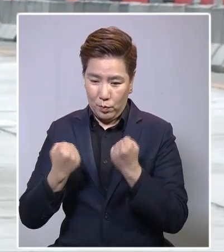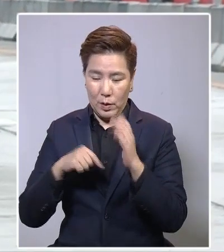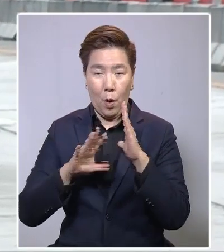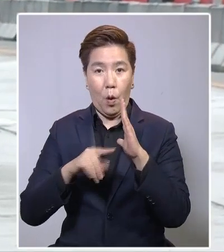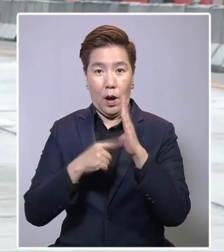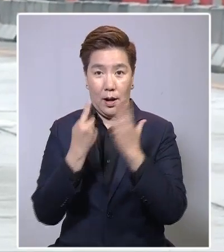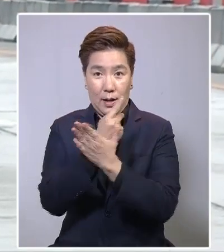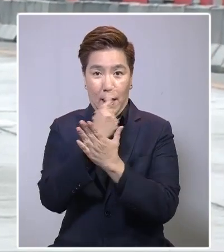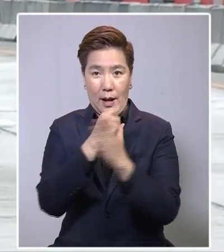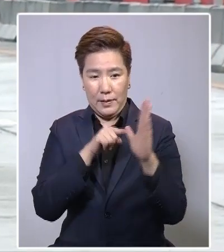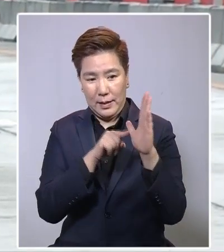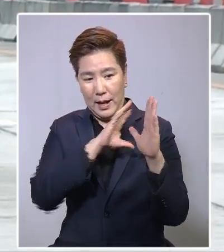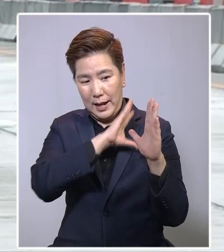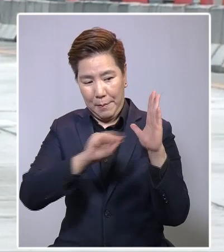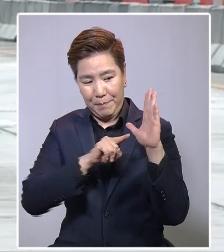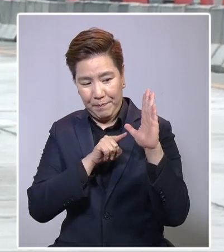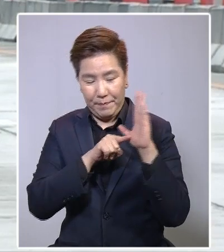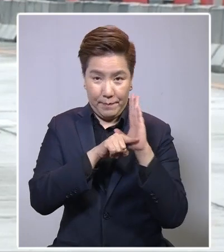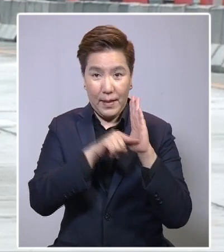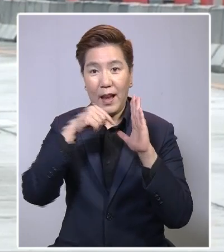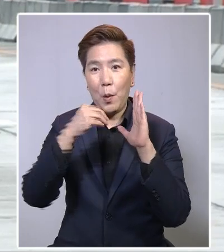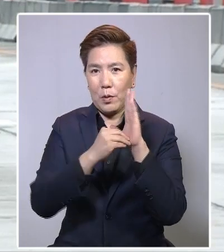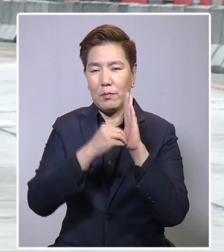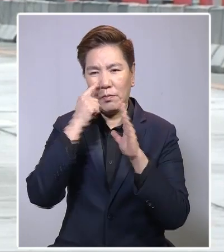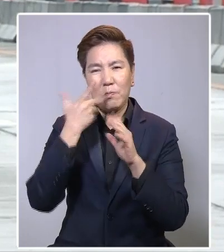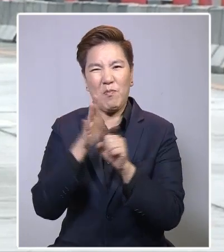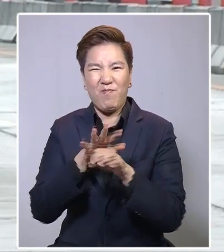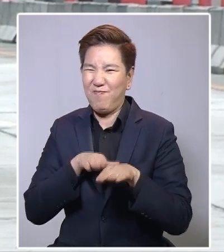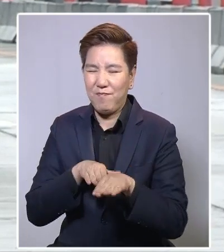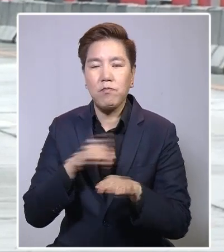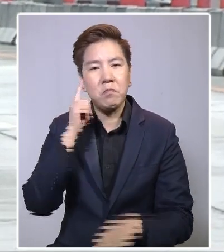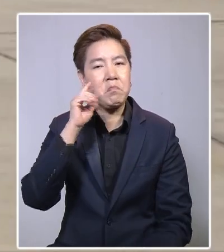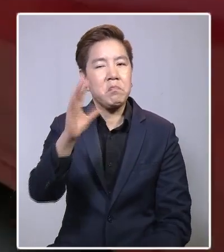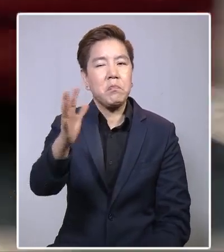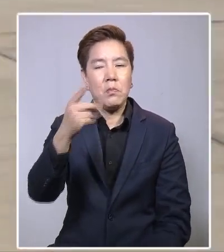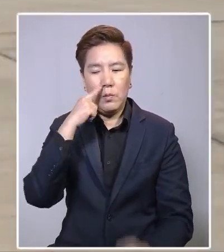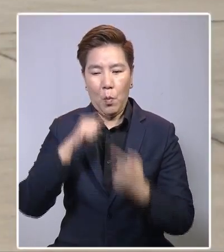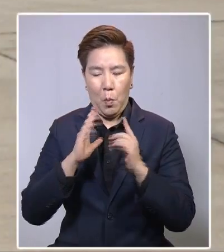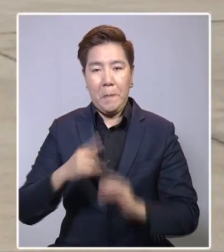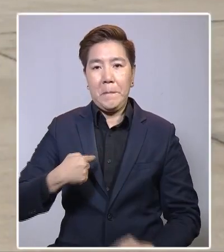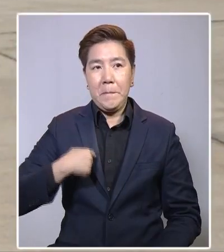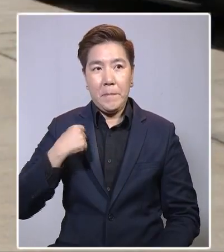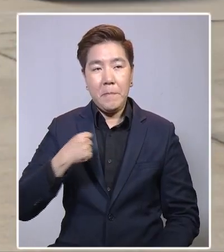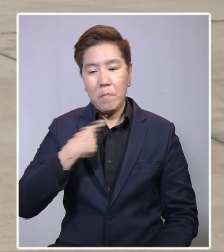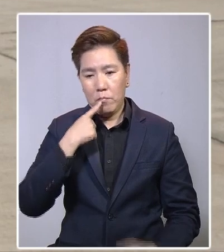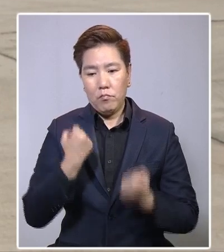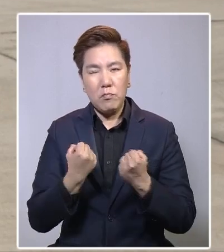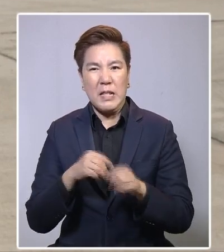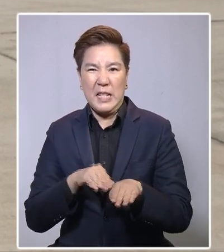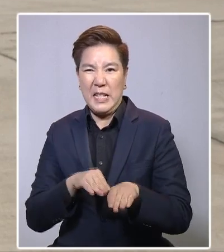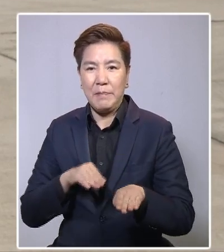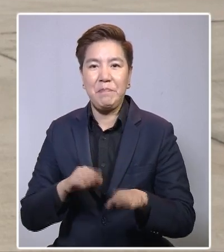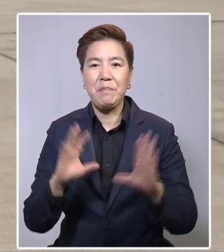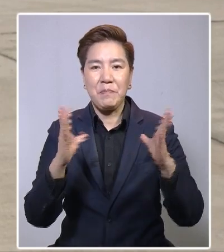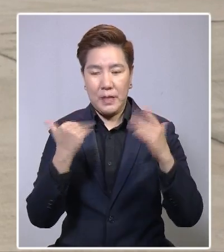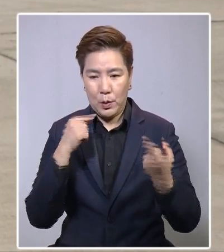ากจังหวัดกาญจนบุรีจะมีมากแต่ทั้งนี้ก็ไม่ถึงกับหนาแน่นค่ะเจ้าหน้าที่ก็มั่นใจนะคะว่ารถจะไม่ติดค่ะ